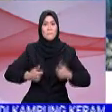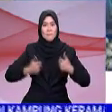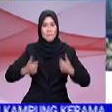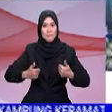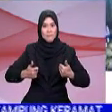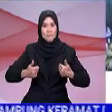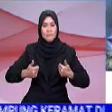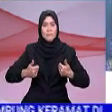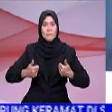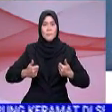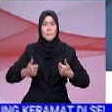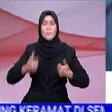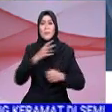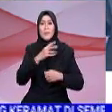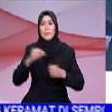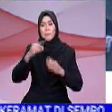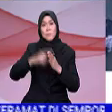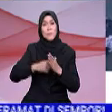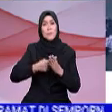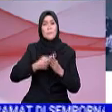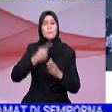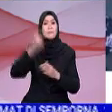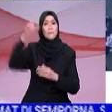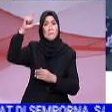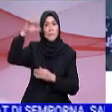semasa sepanjang bulan Ramadan ini,